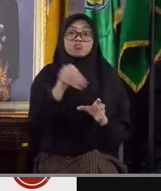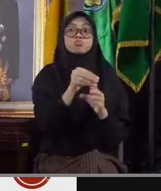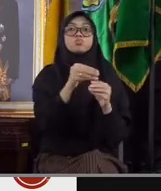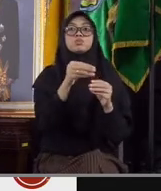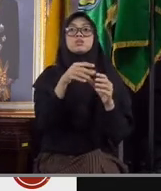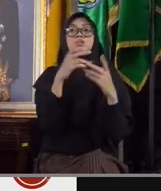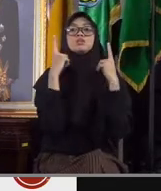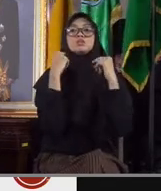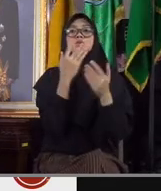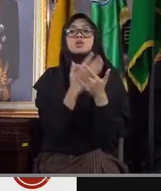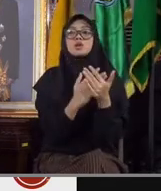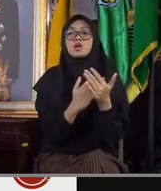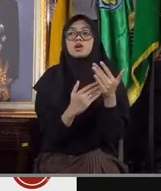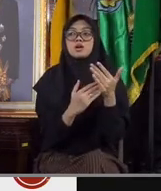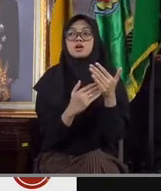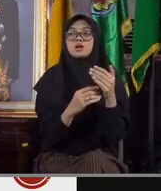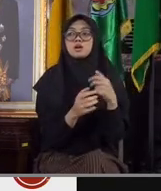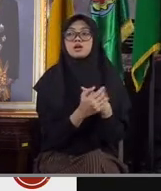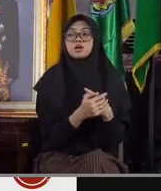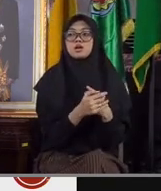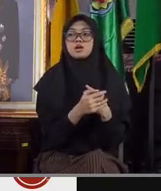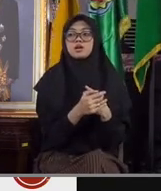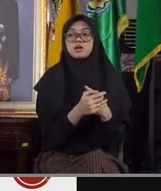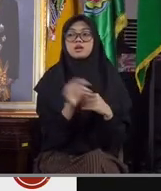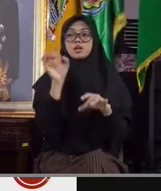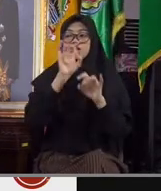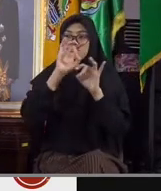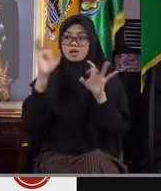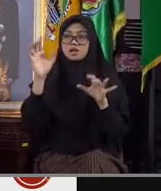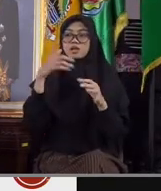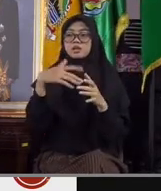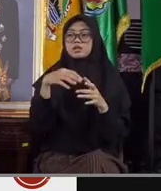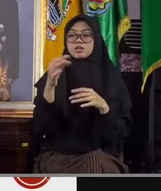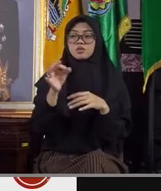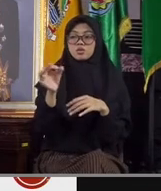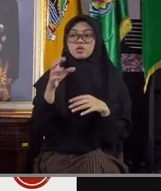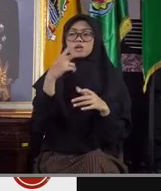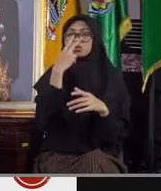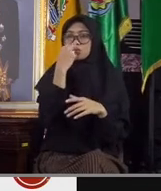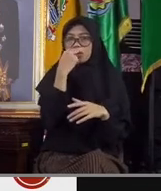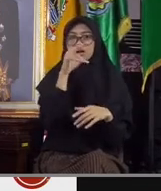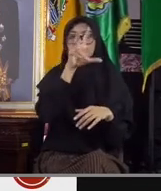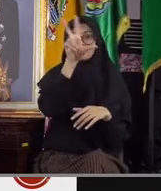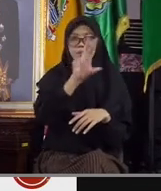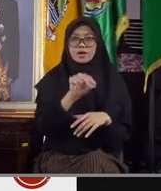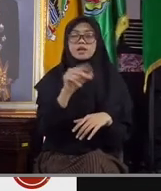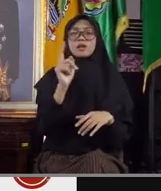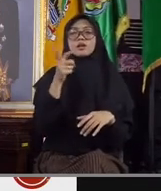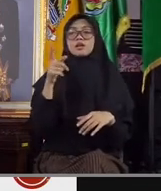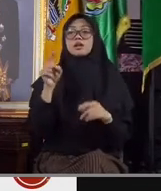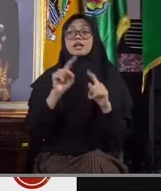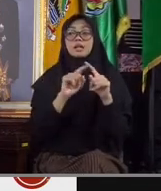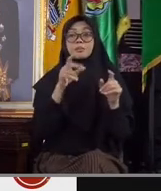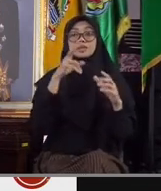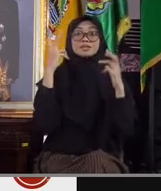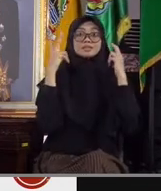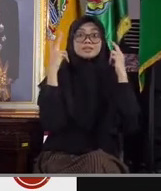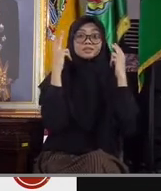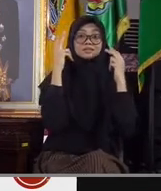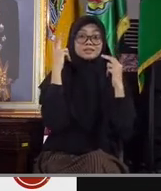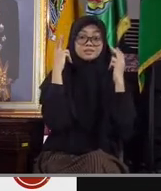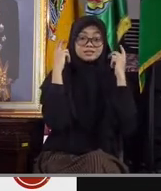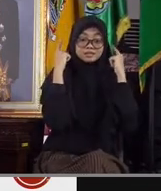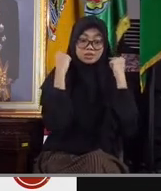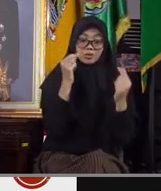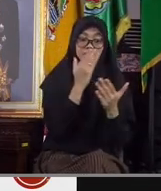yang di Bali, ada yang di Jawa Timur, ada yang di Jawa Barat, ada yang di provinsi lain. Tetapi Jawa Tengah dari 10